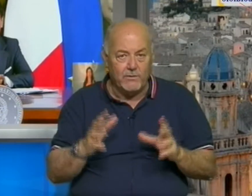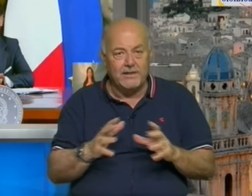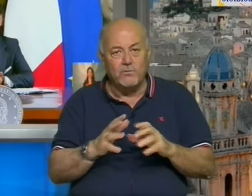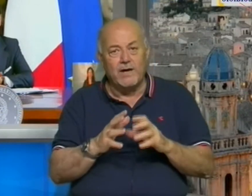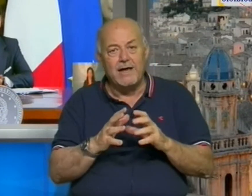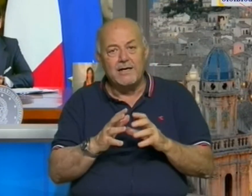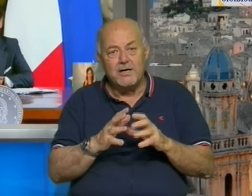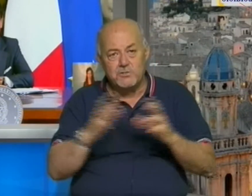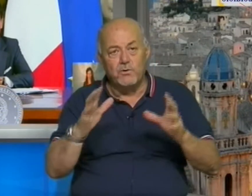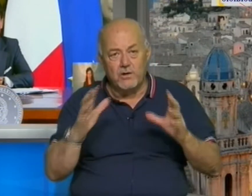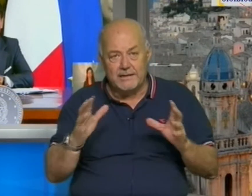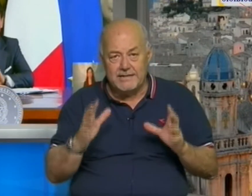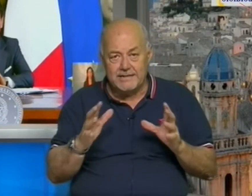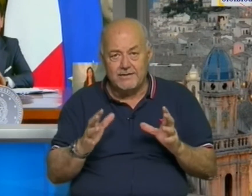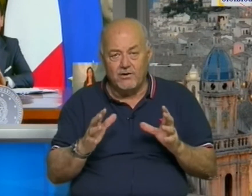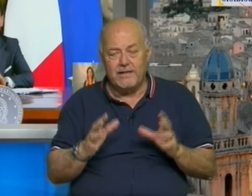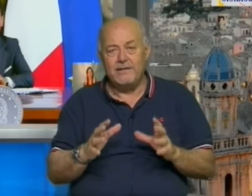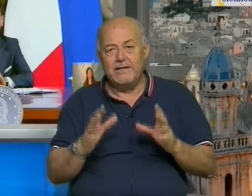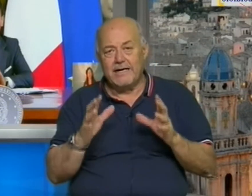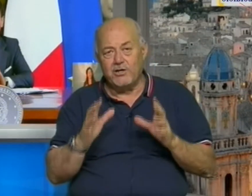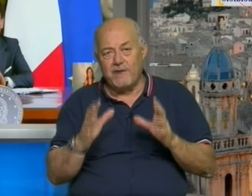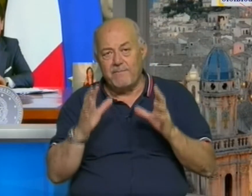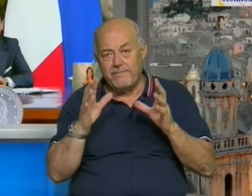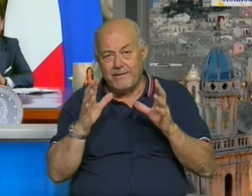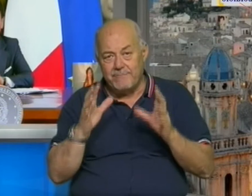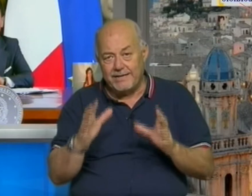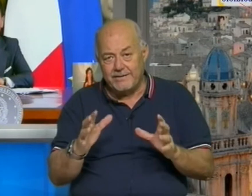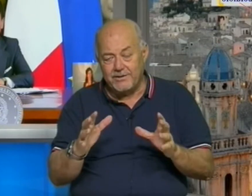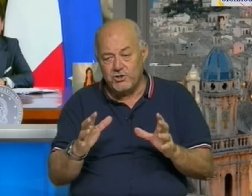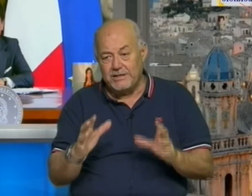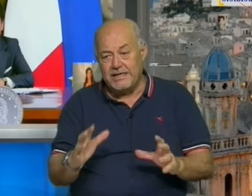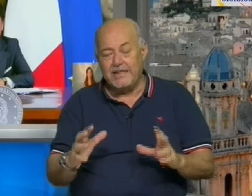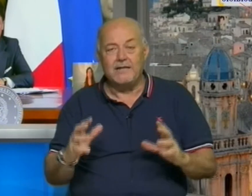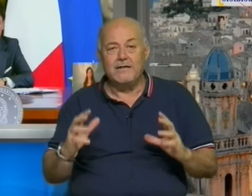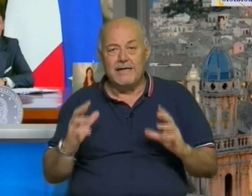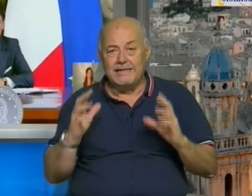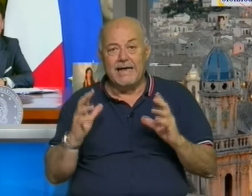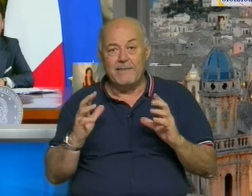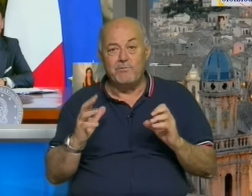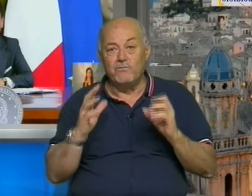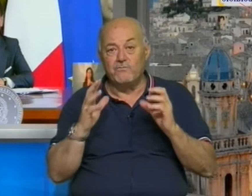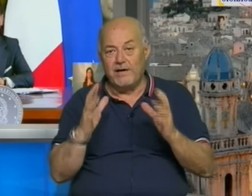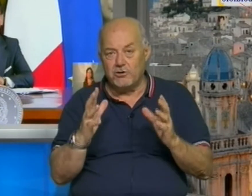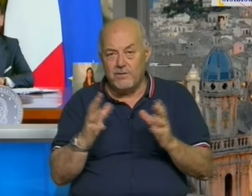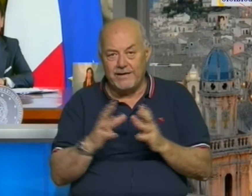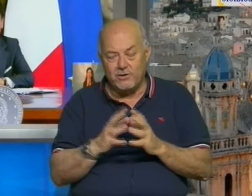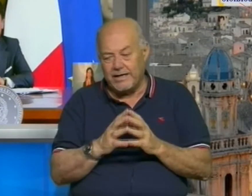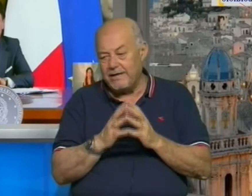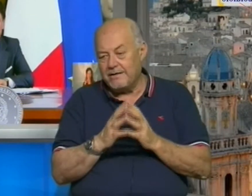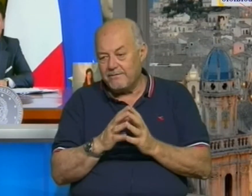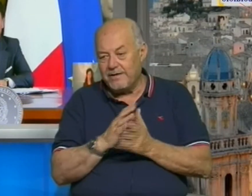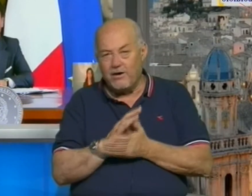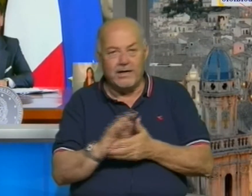semplificazione, quindi di una sburocratizzazione che dovrebbe permetterci di andare più velocemente.